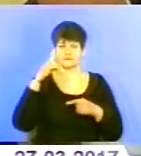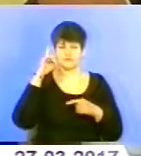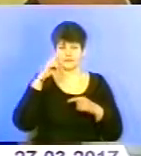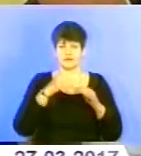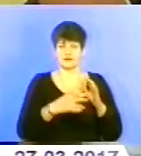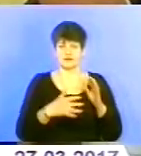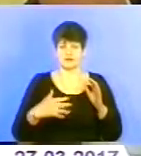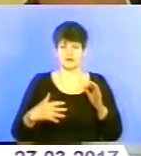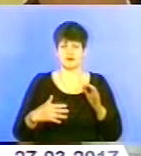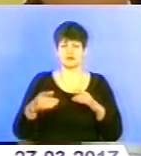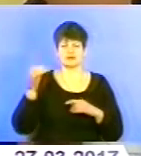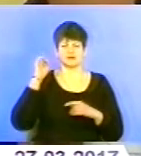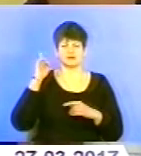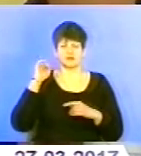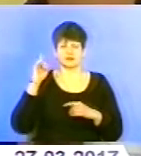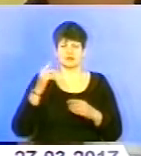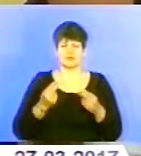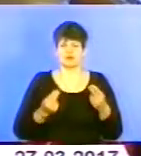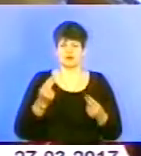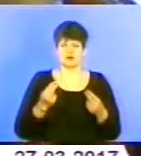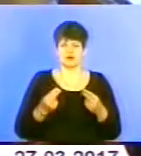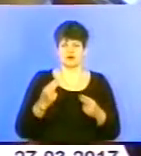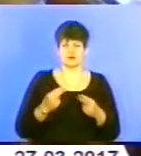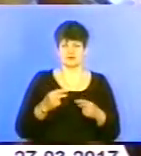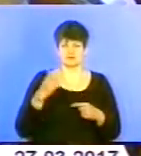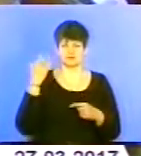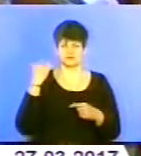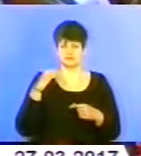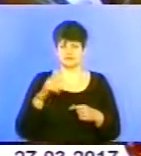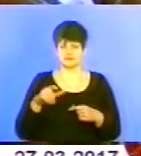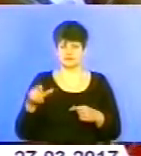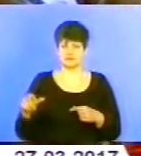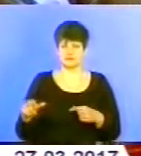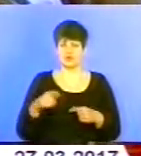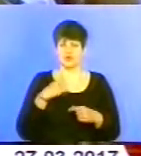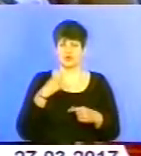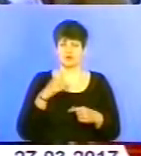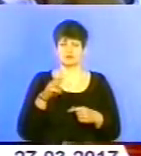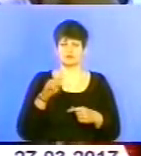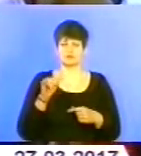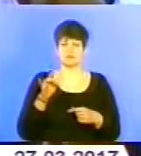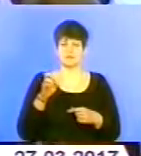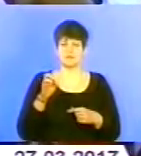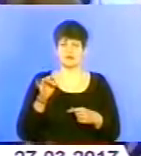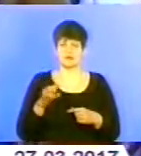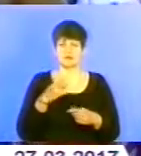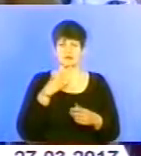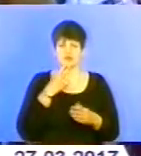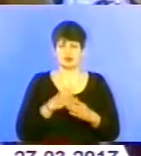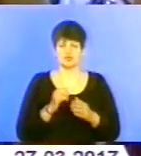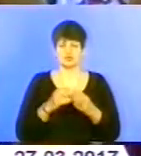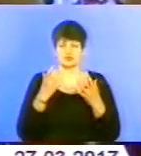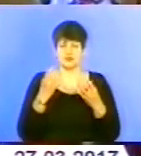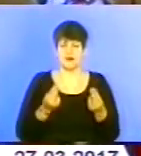інструментом епохи бароко, на якому грала козацька старшина. Каже, торбан українці бачать щодня, але грають на